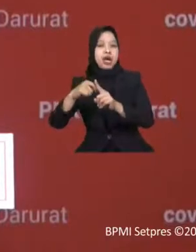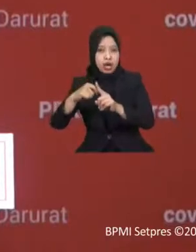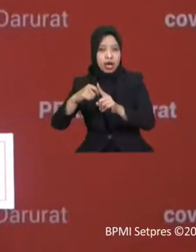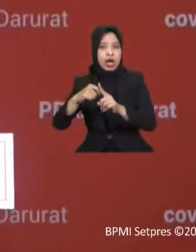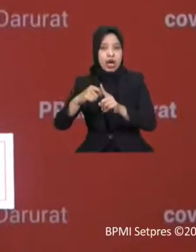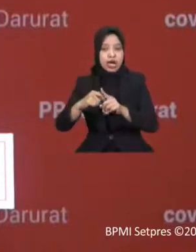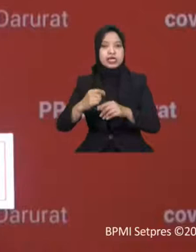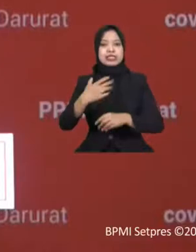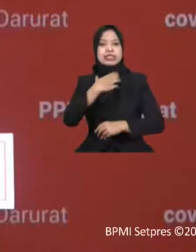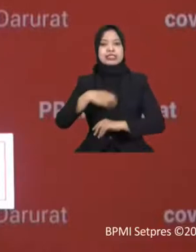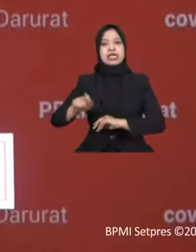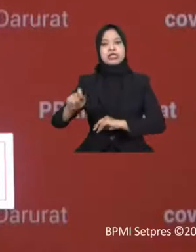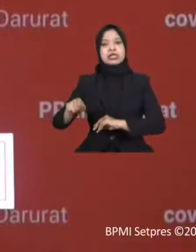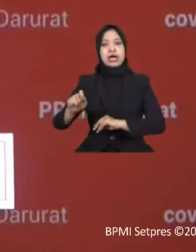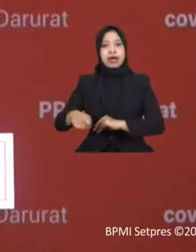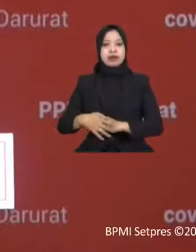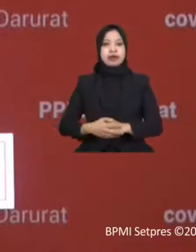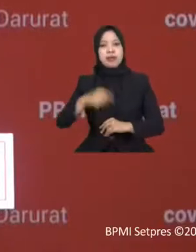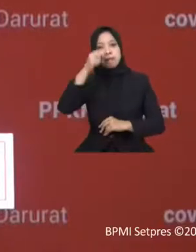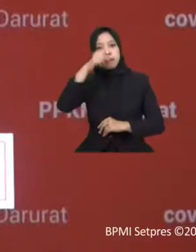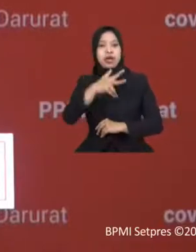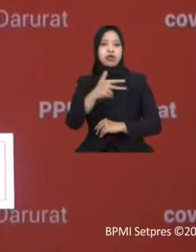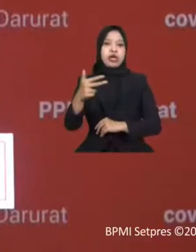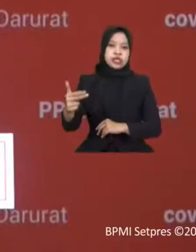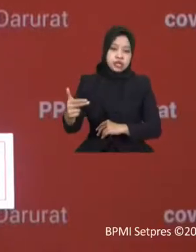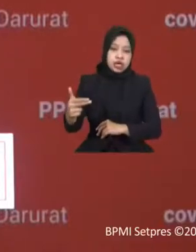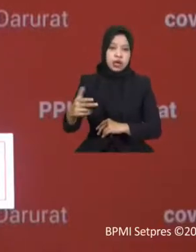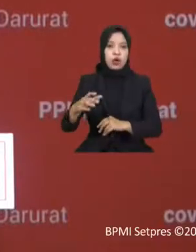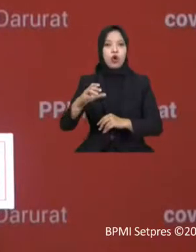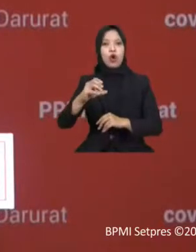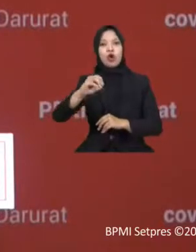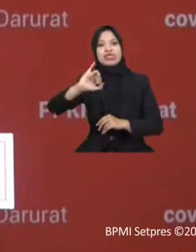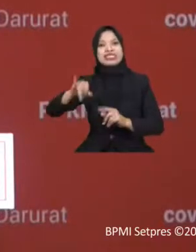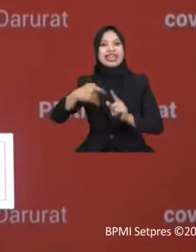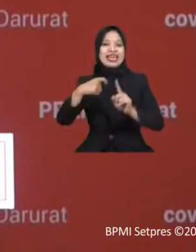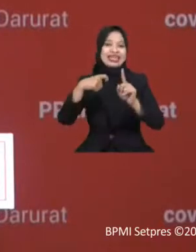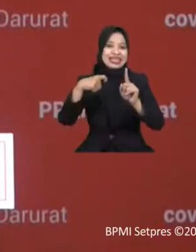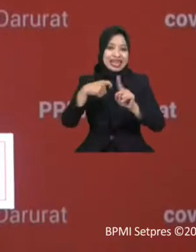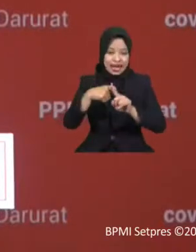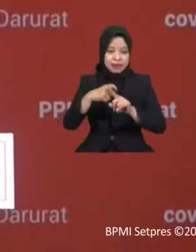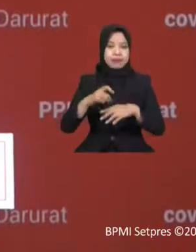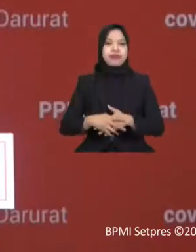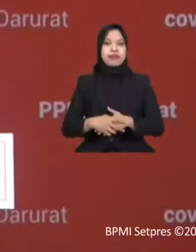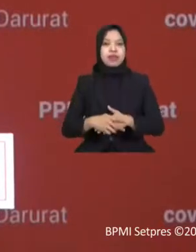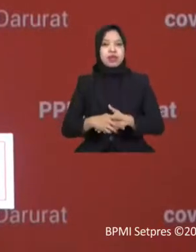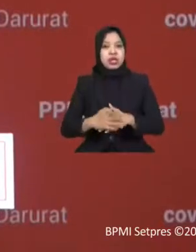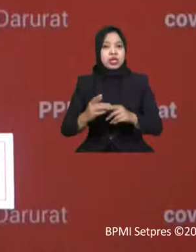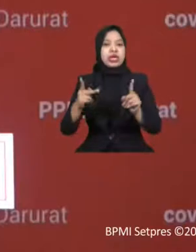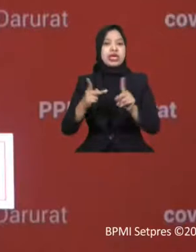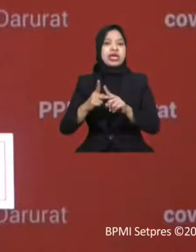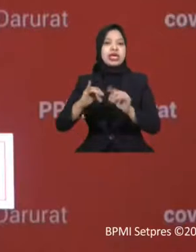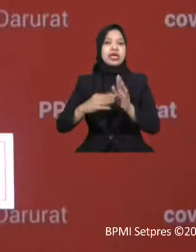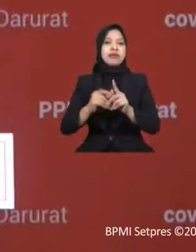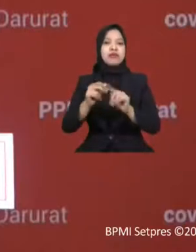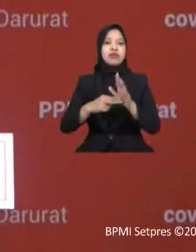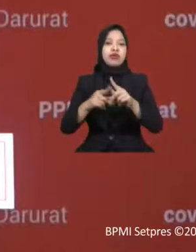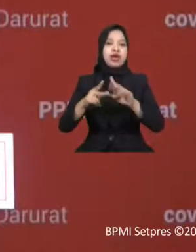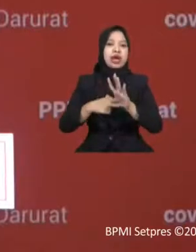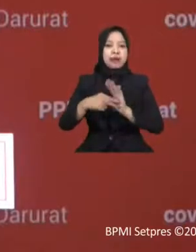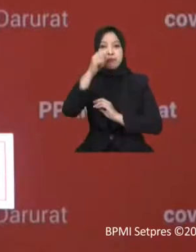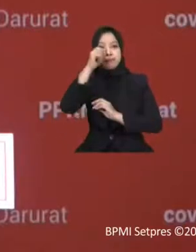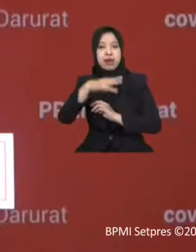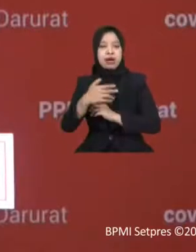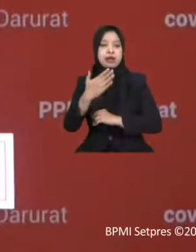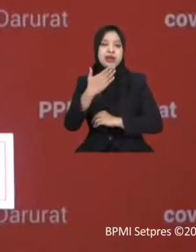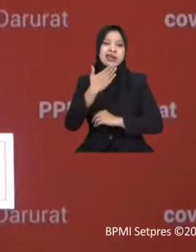Kejaksaan Bank Indonesia Otoritas Jasa Keuangan himpunan bank-bank milik negara